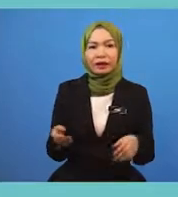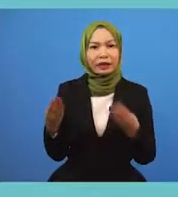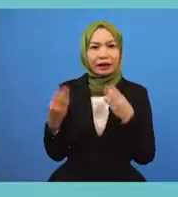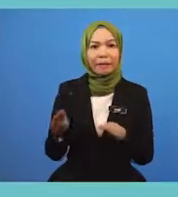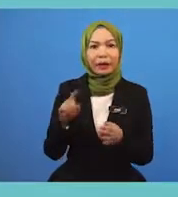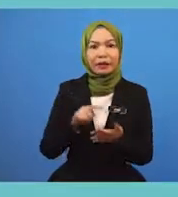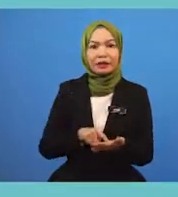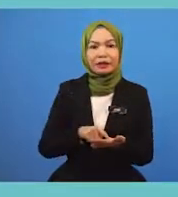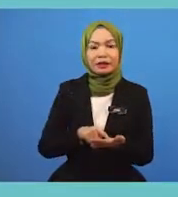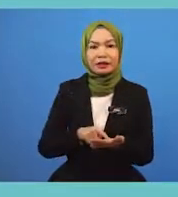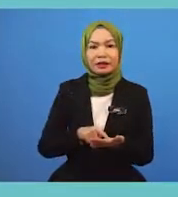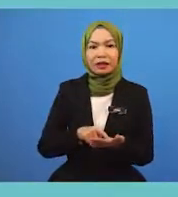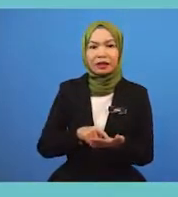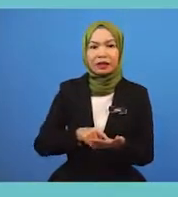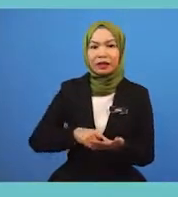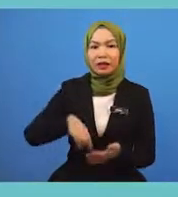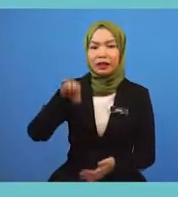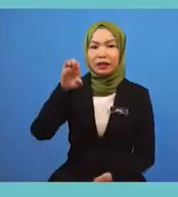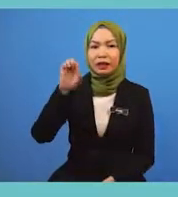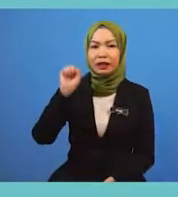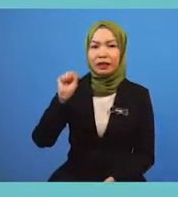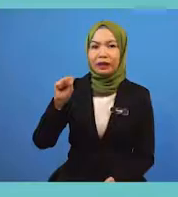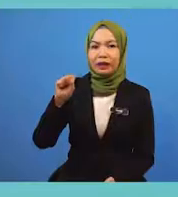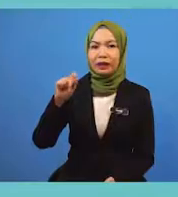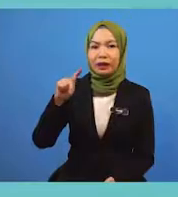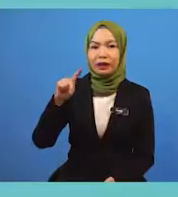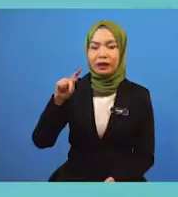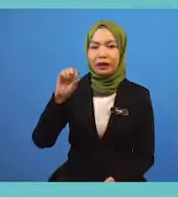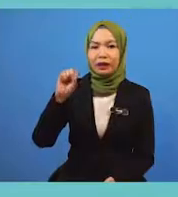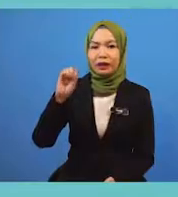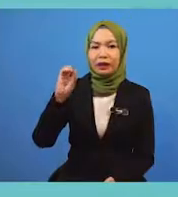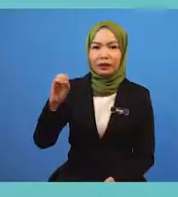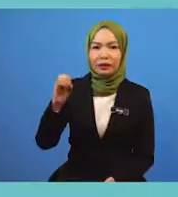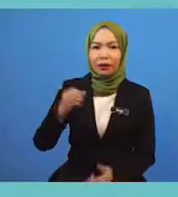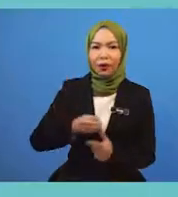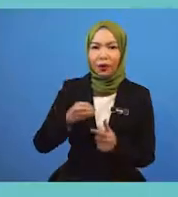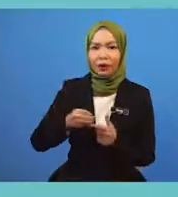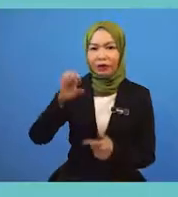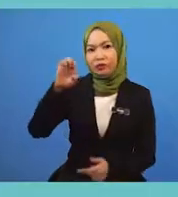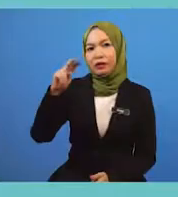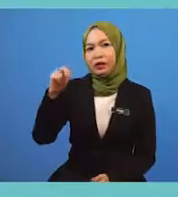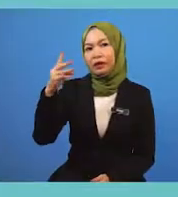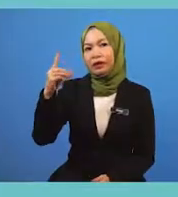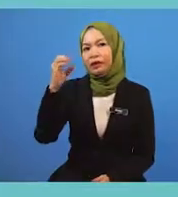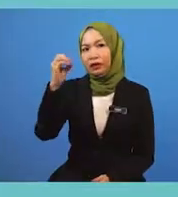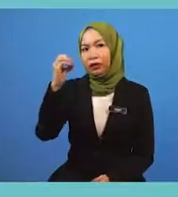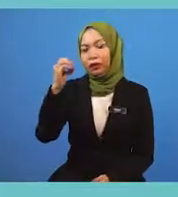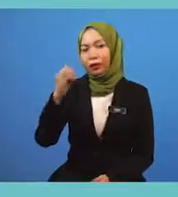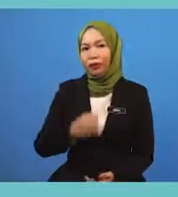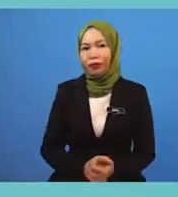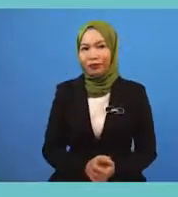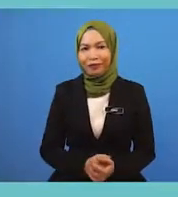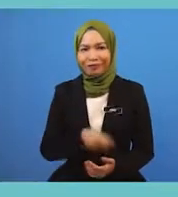atau endotermik? Nampak tak nilai delta H ialah negatif? Negatif